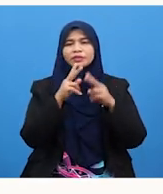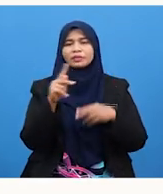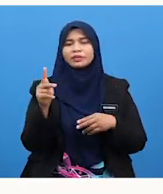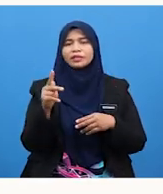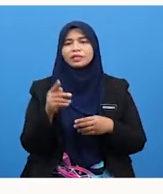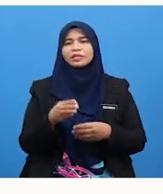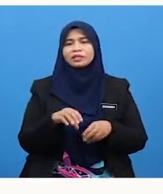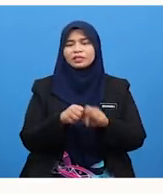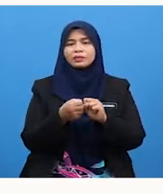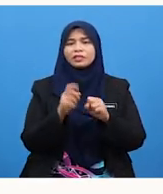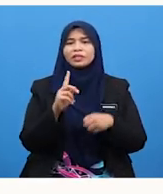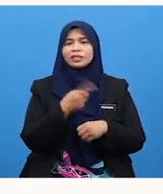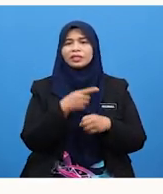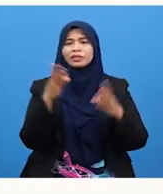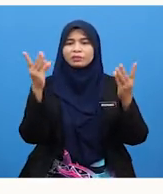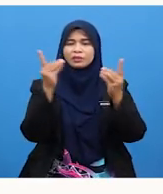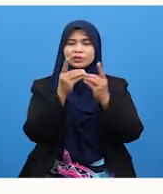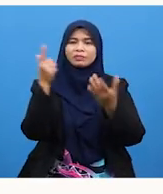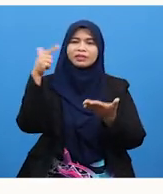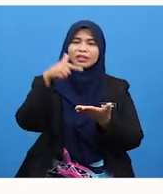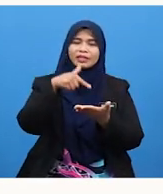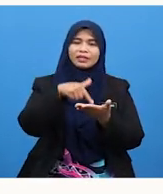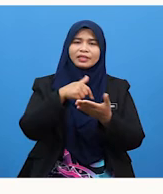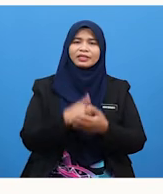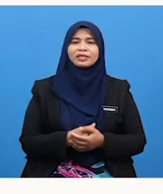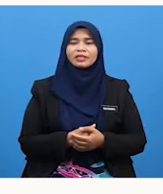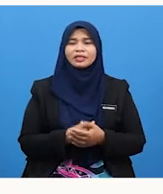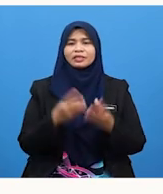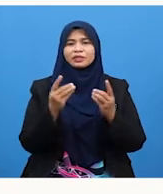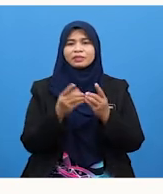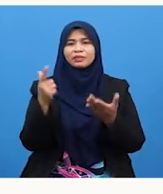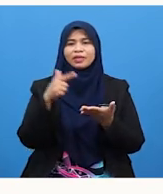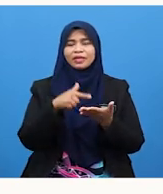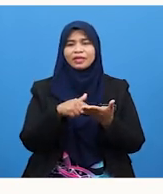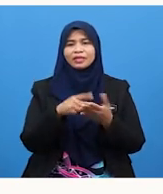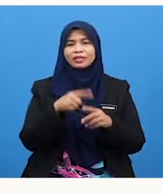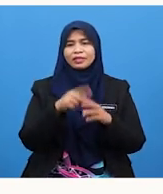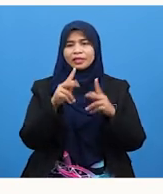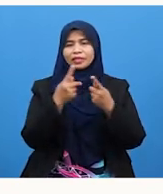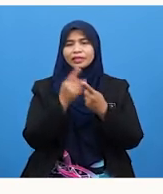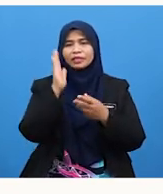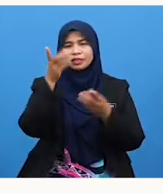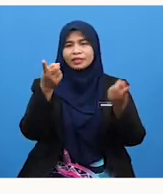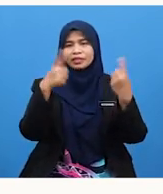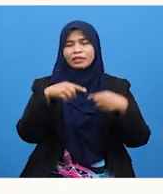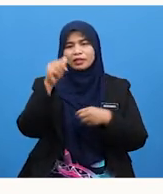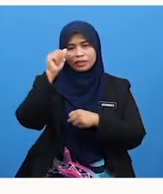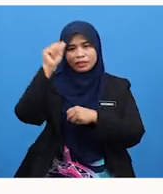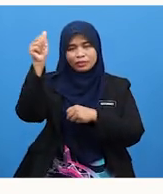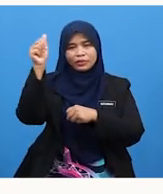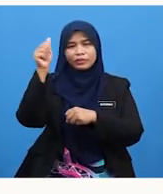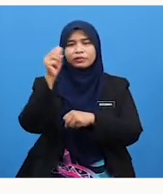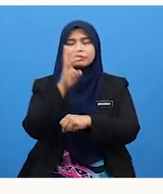ucapkan. Semoga kita berjumpa lagi. Jumpa lagi di kelas yang akan datang.